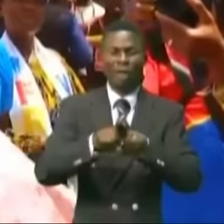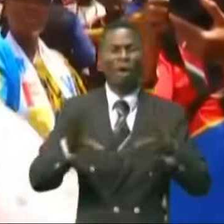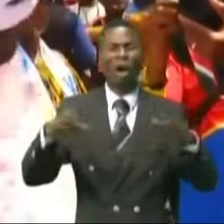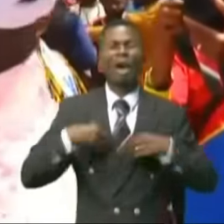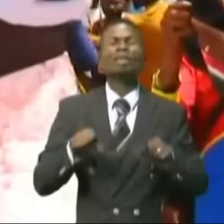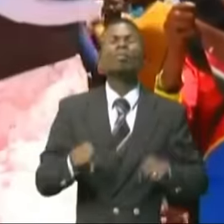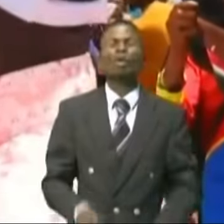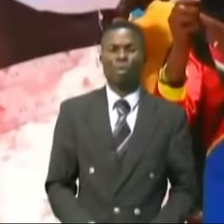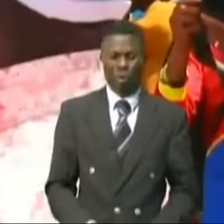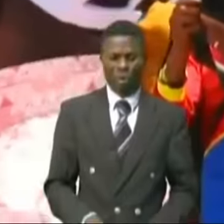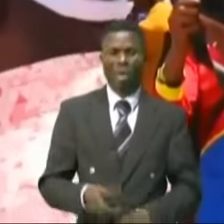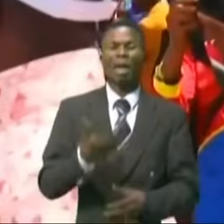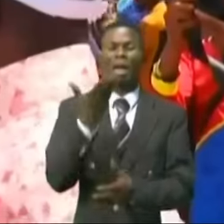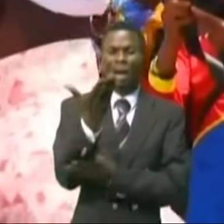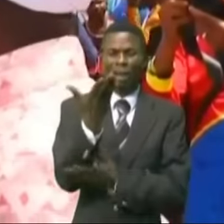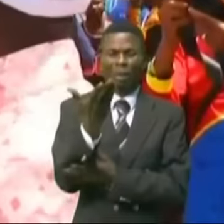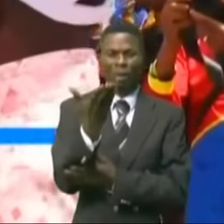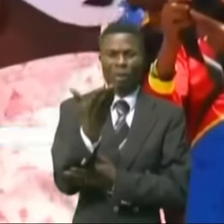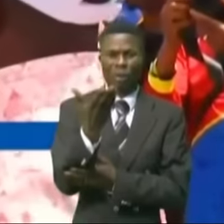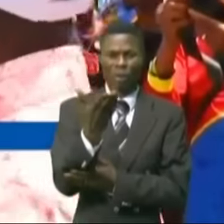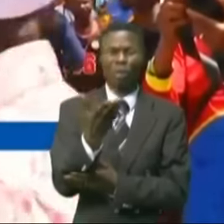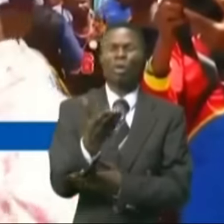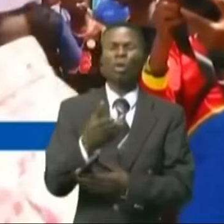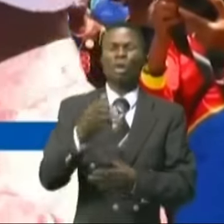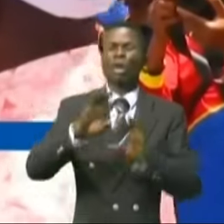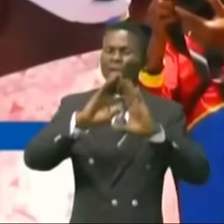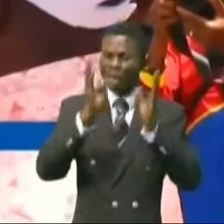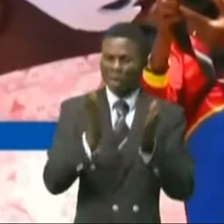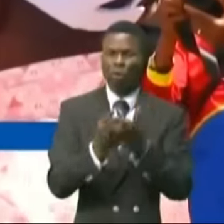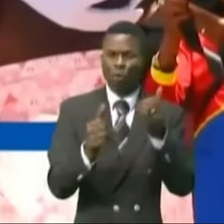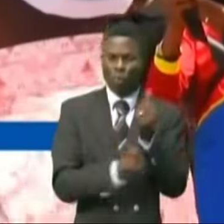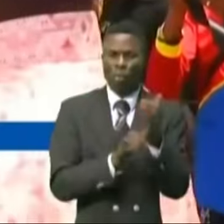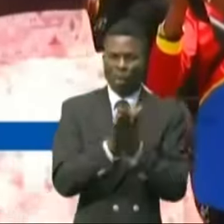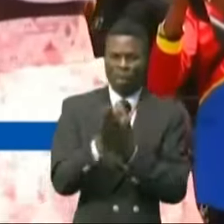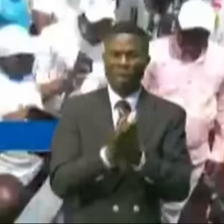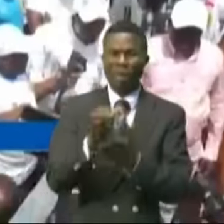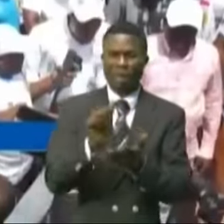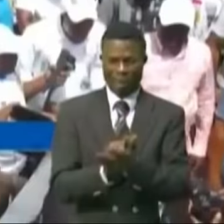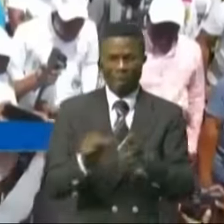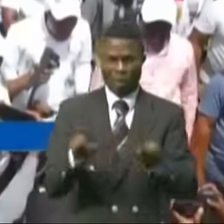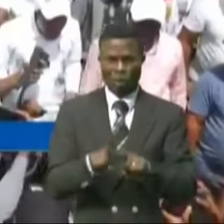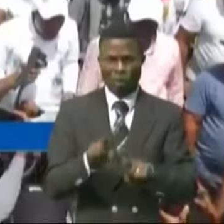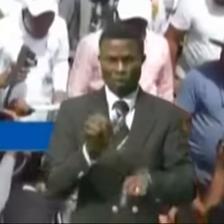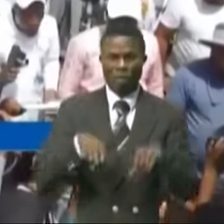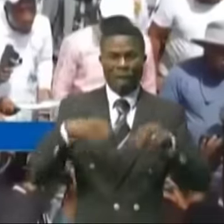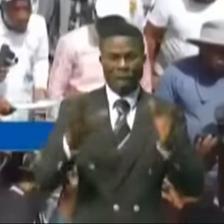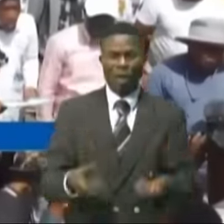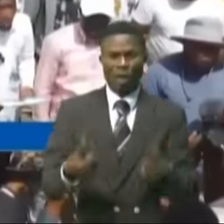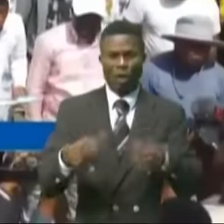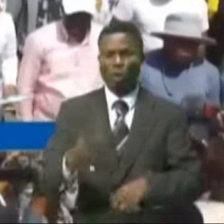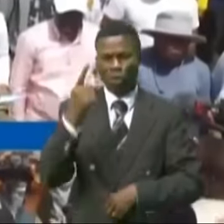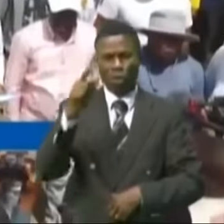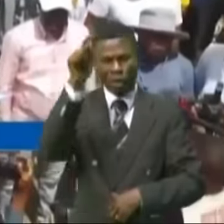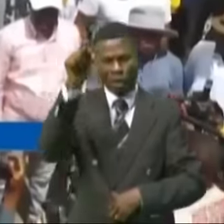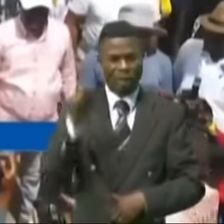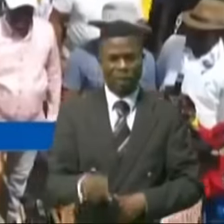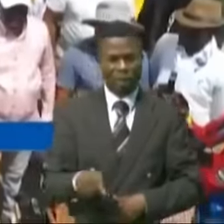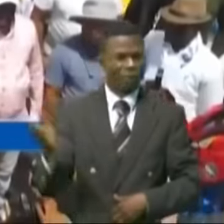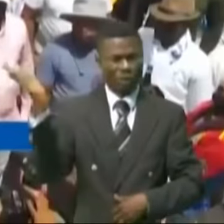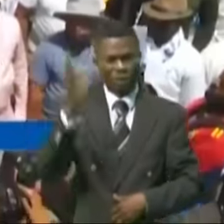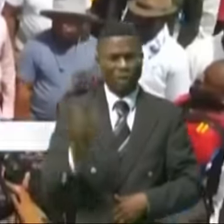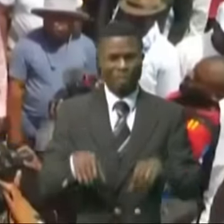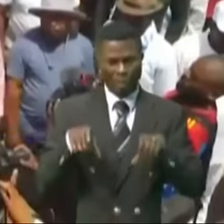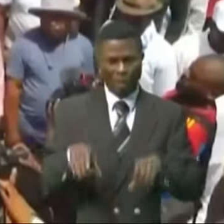créneau pour appeler à un éveil des consciences, comme il a toujours fait. Le Congo restera un et